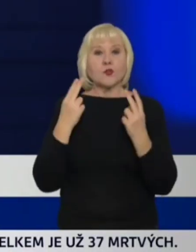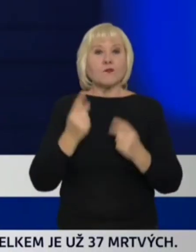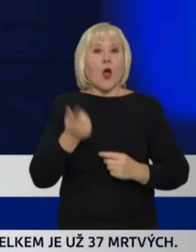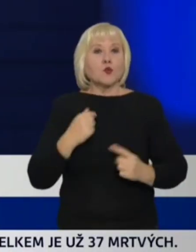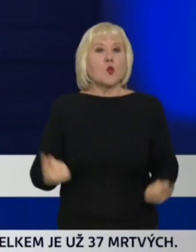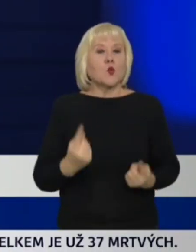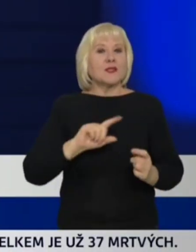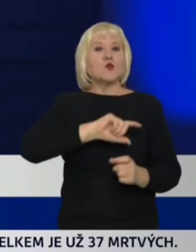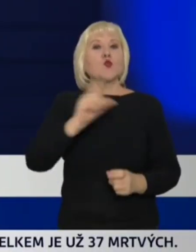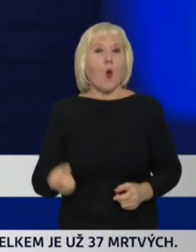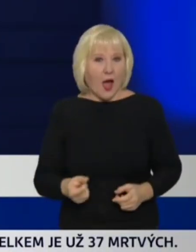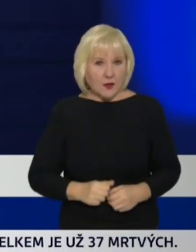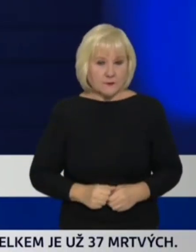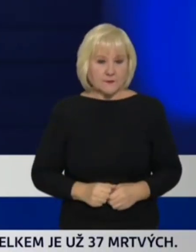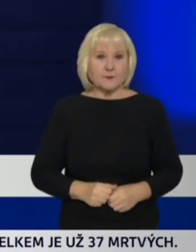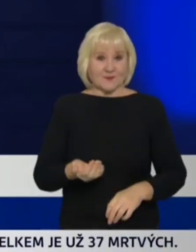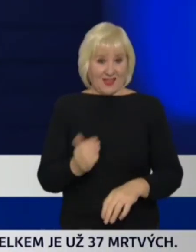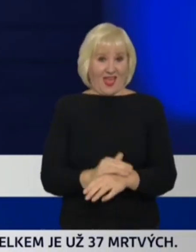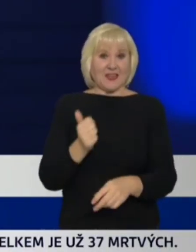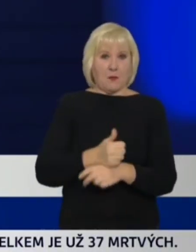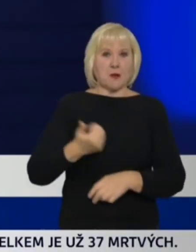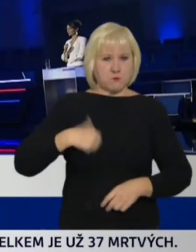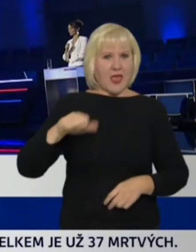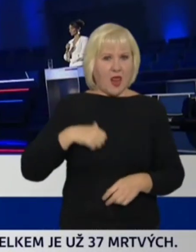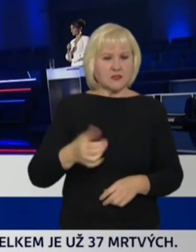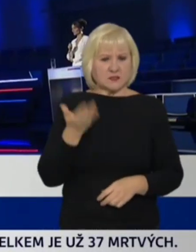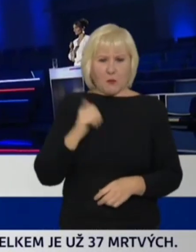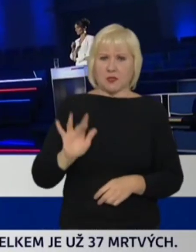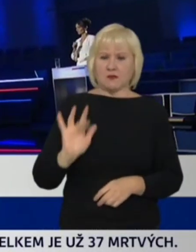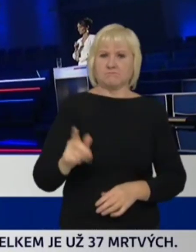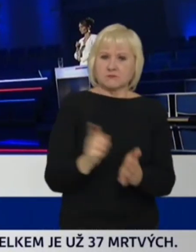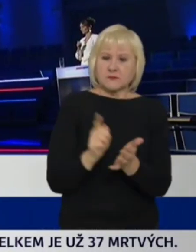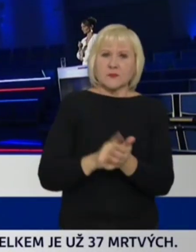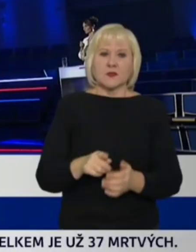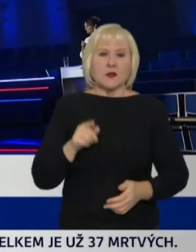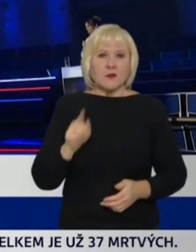Duha. Hejtman Bělica vás vyzval, abyste prostě konal.